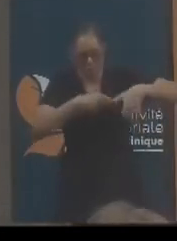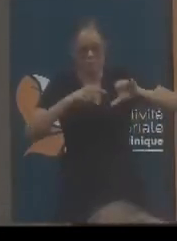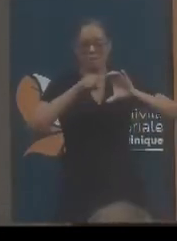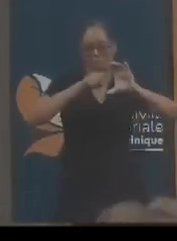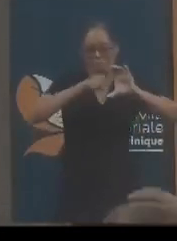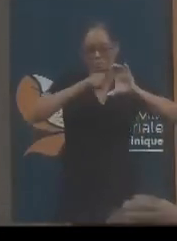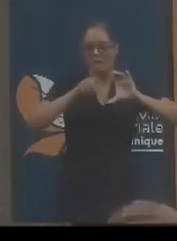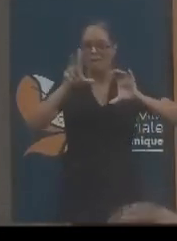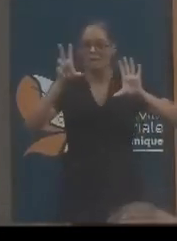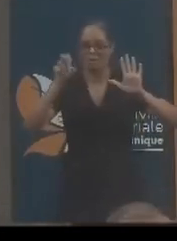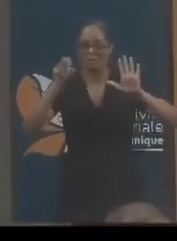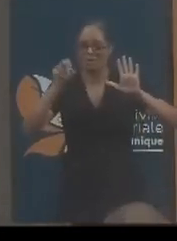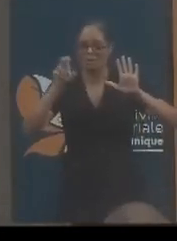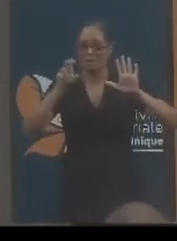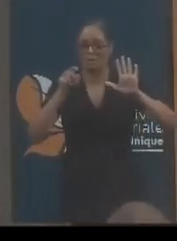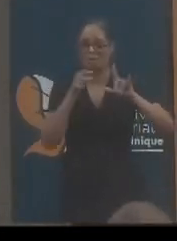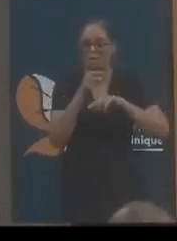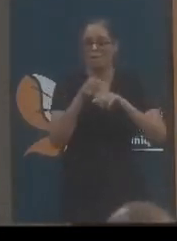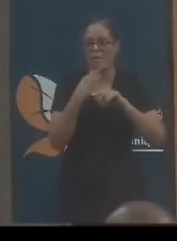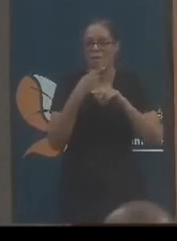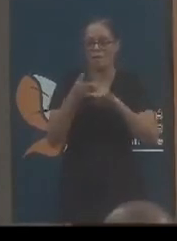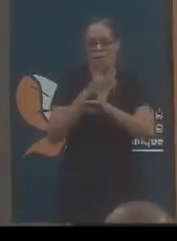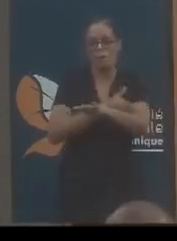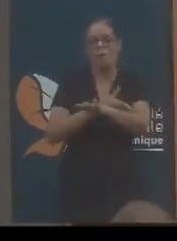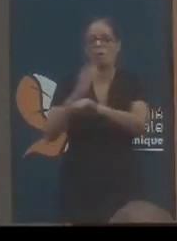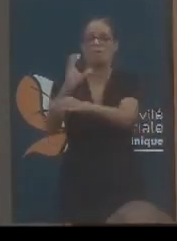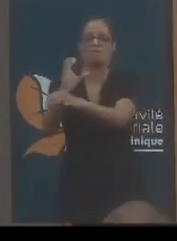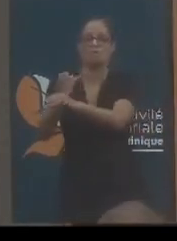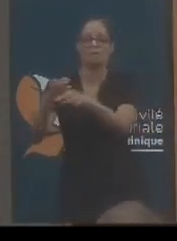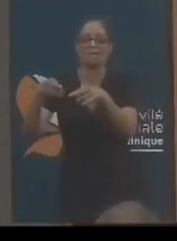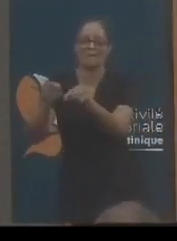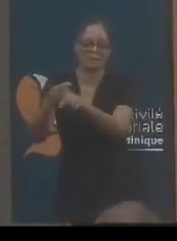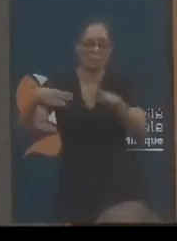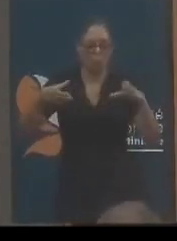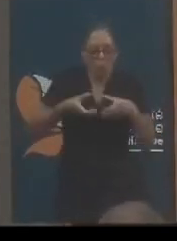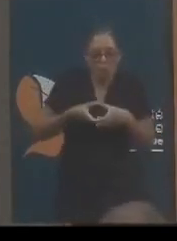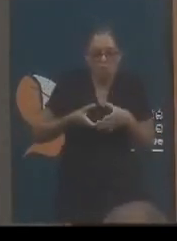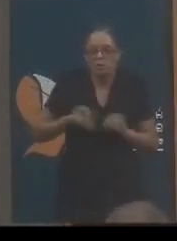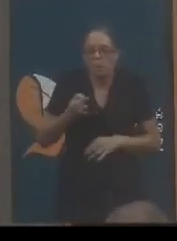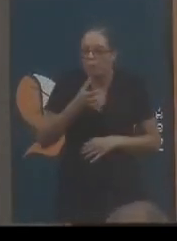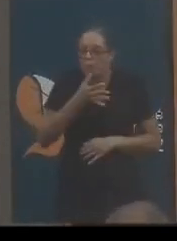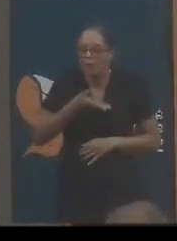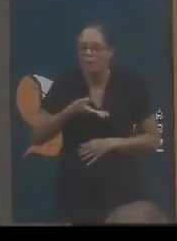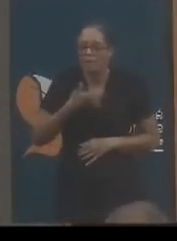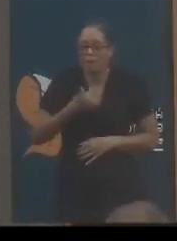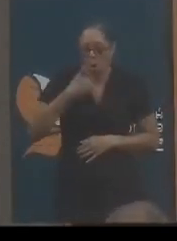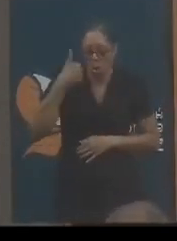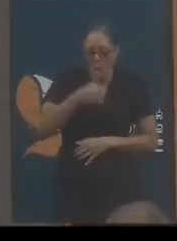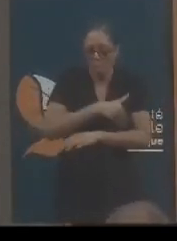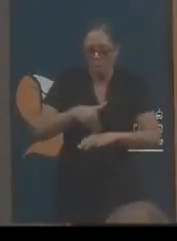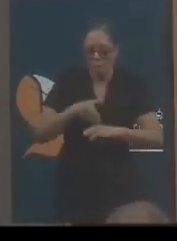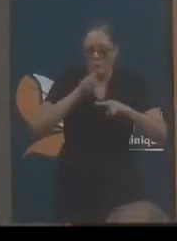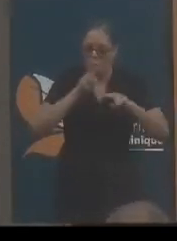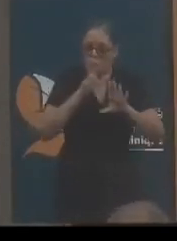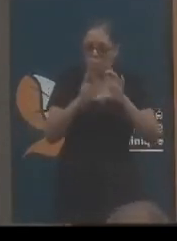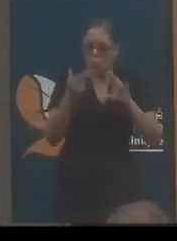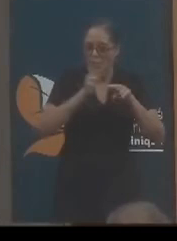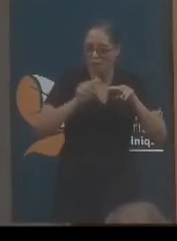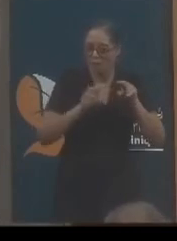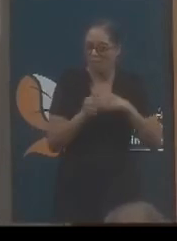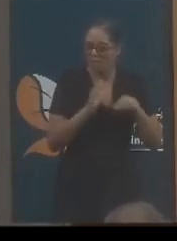du côté de l'entrée avant de prendre le carrefour de Rivière-Salée, est trop faible. Donc nous aurons 1 million d'euros de travaux que nous